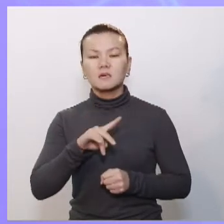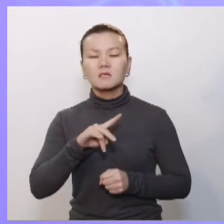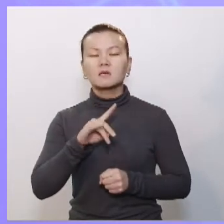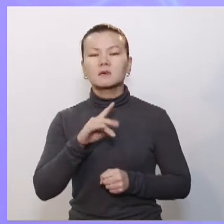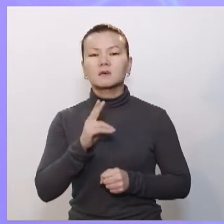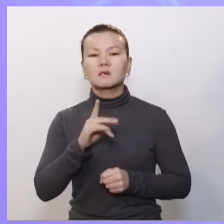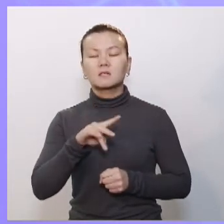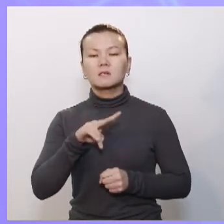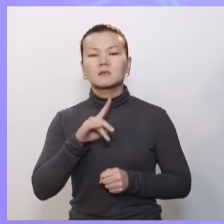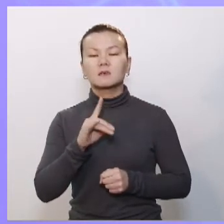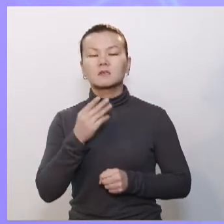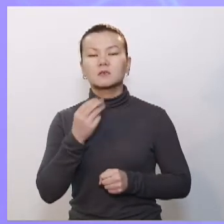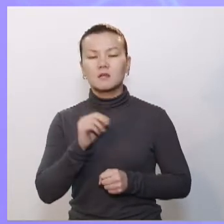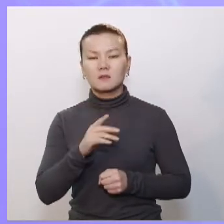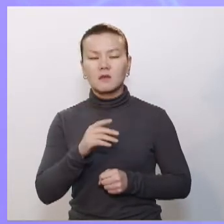Бак тигишет.